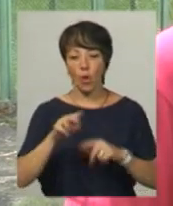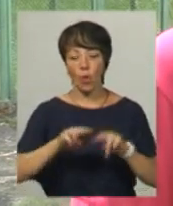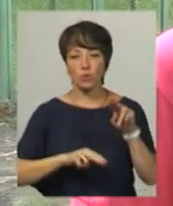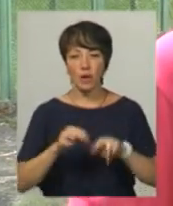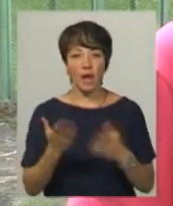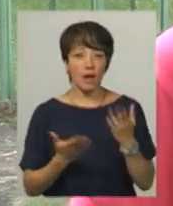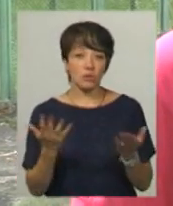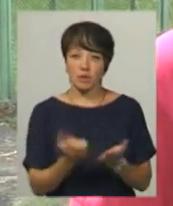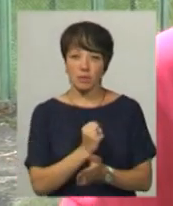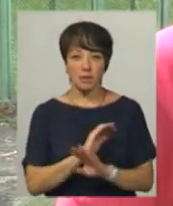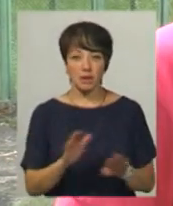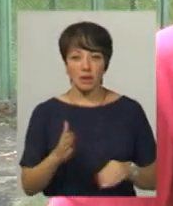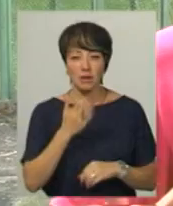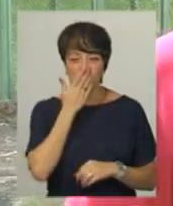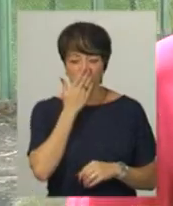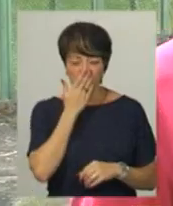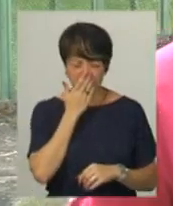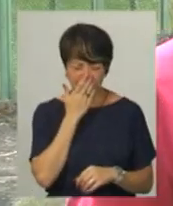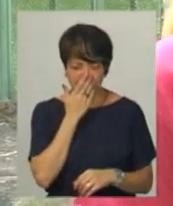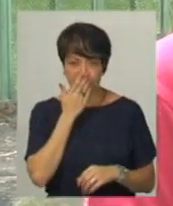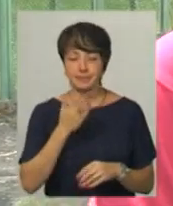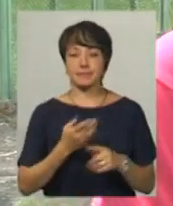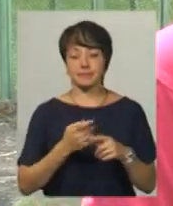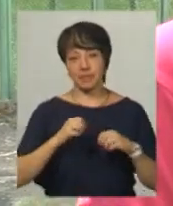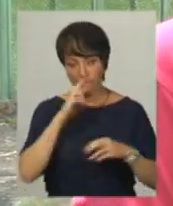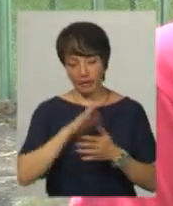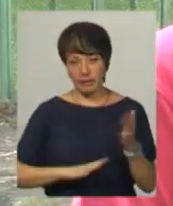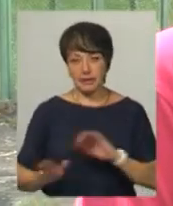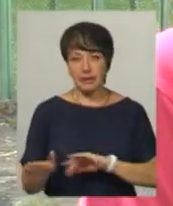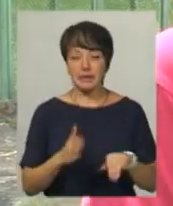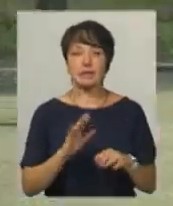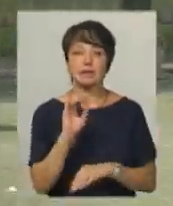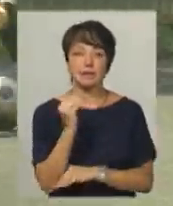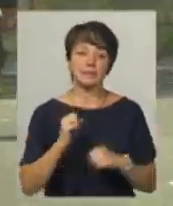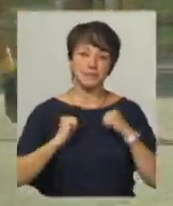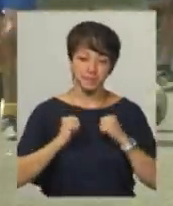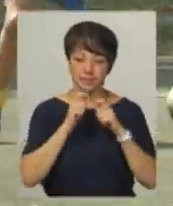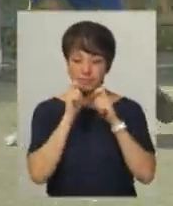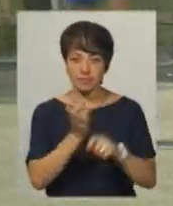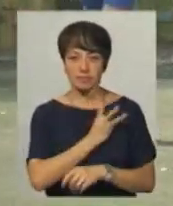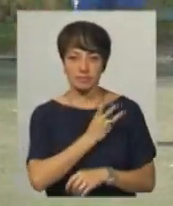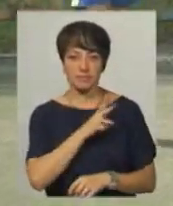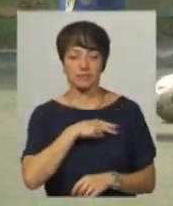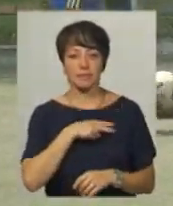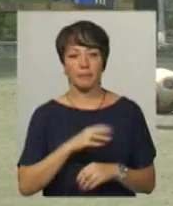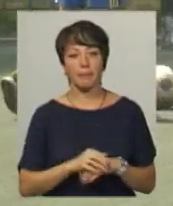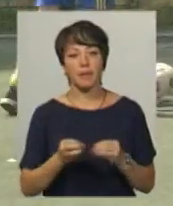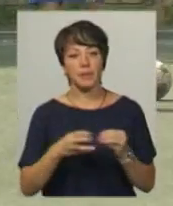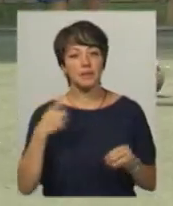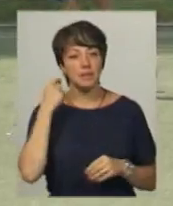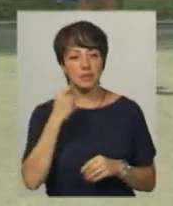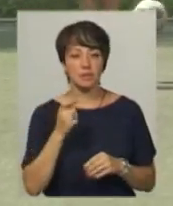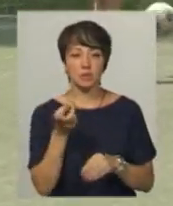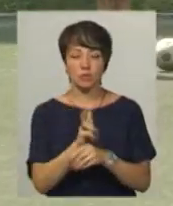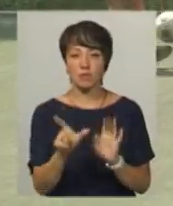якщо не набрали, ми вже бачимо, що дитина дуже старалася, ми даємо заохочувальний приз. П'ятирічний Олександр Самсонюк прийшов на ігри з